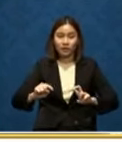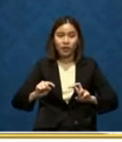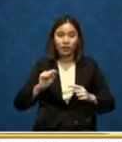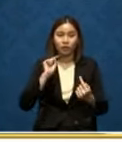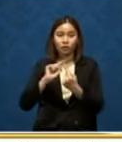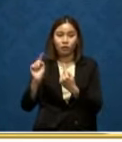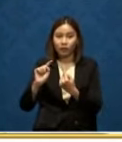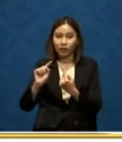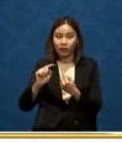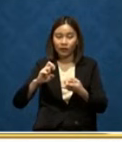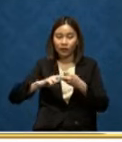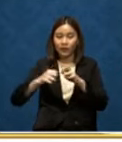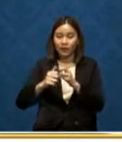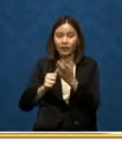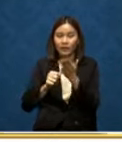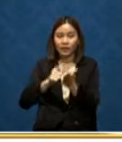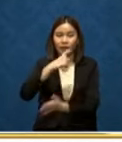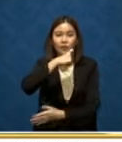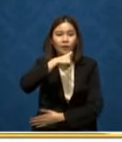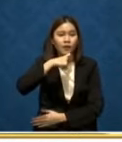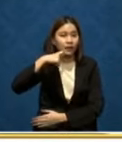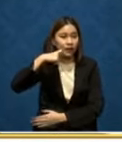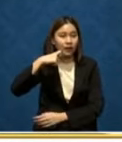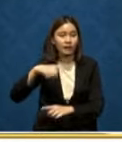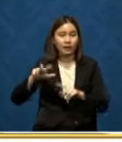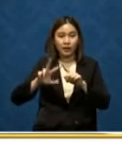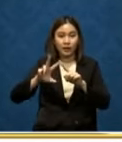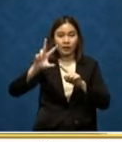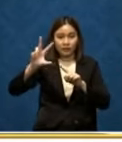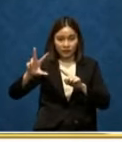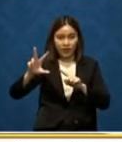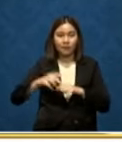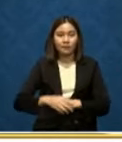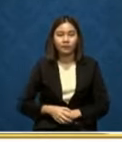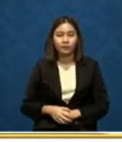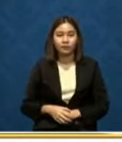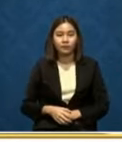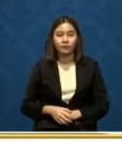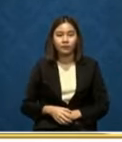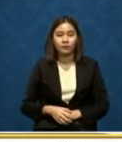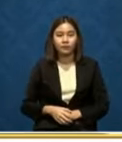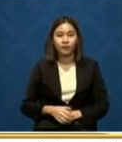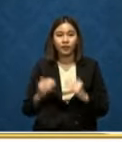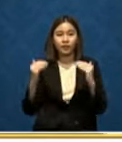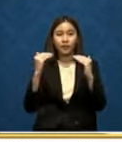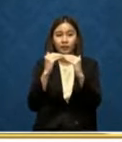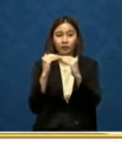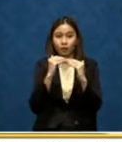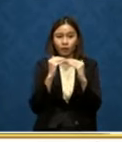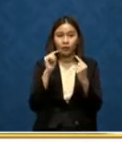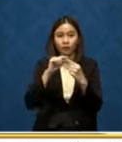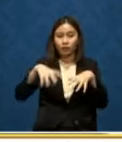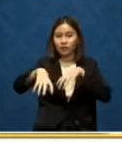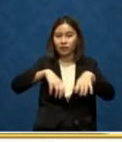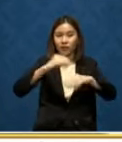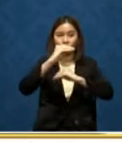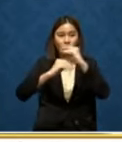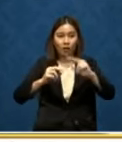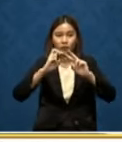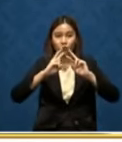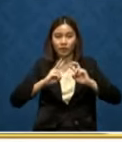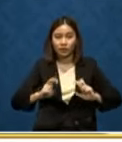ตอบโจทย์ในเรื่องของการแก้ปัญหาภัยแล้ง3ต้องเป็นการสร้างความสมดุลและบริหารจัดการโครงการศึกษาวิจัย